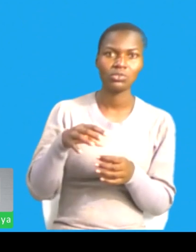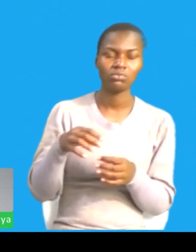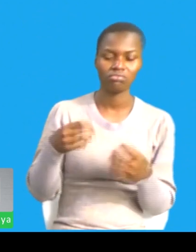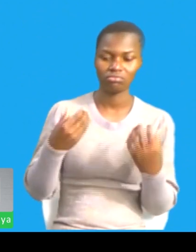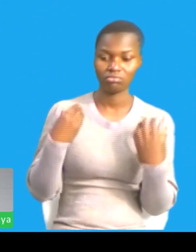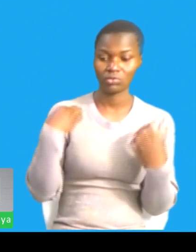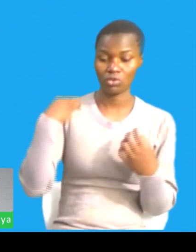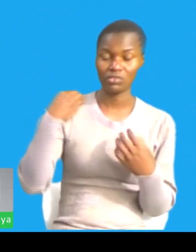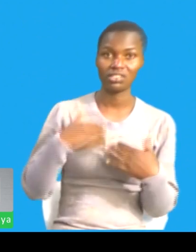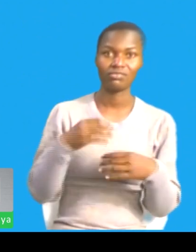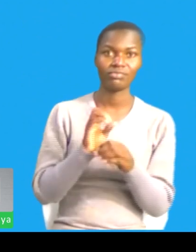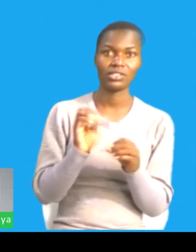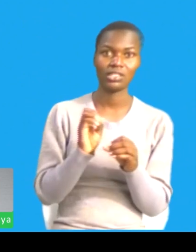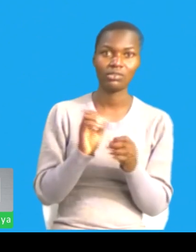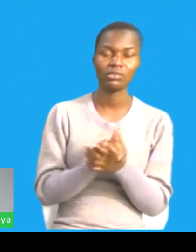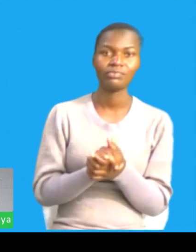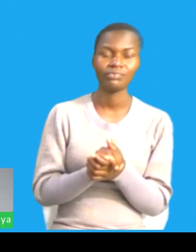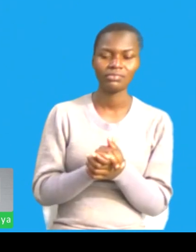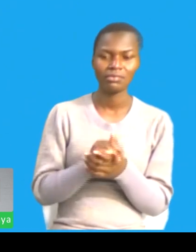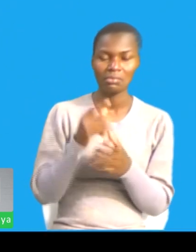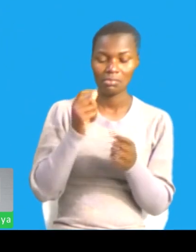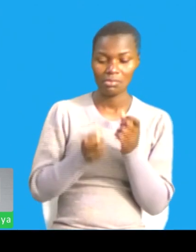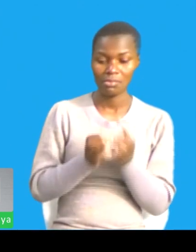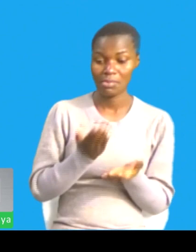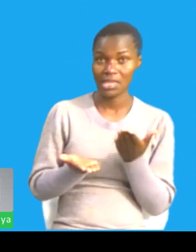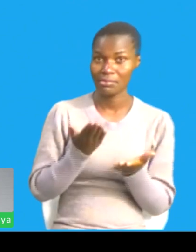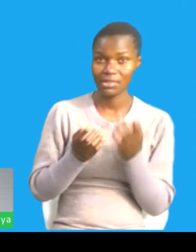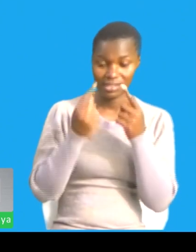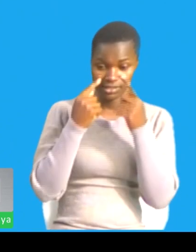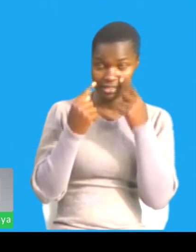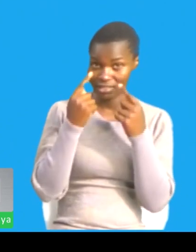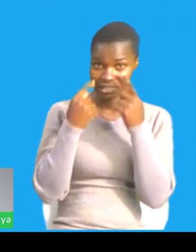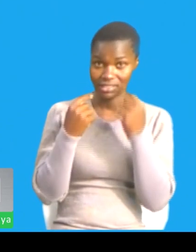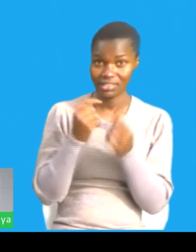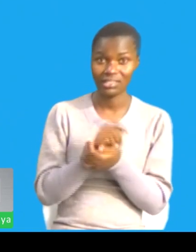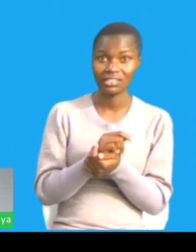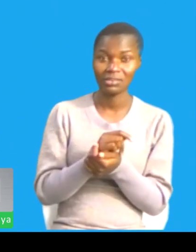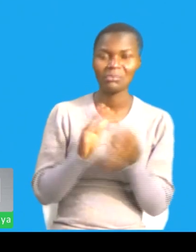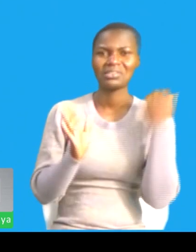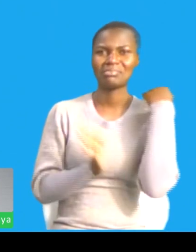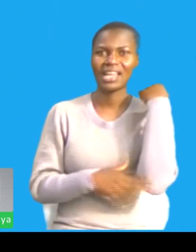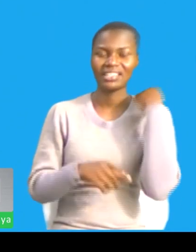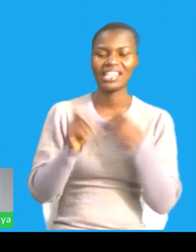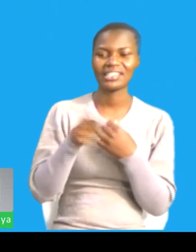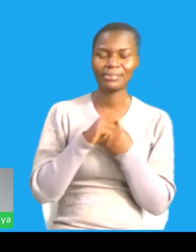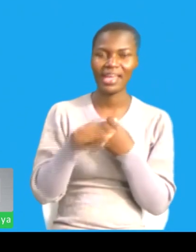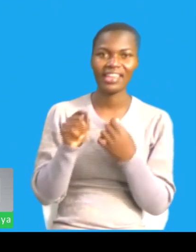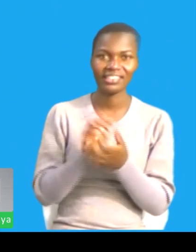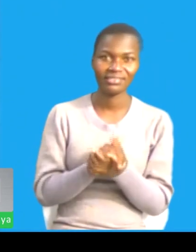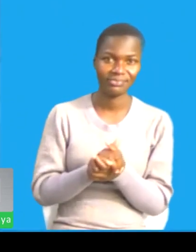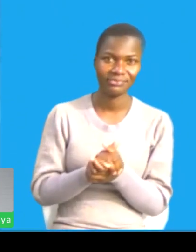gas we need to study this tear gas. Unajua tear gas wamesema hiyo tear gas ilikuwa expire. Ni kama bani.